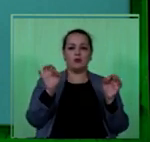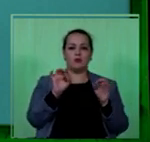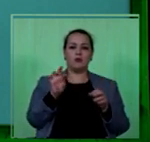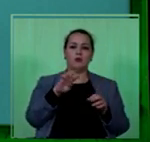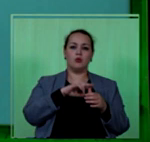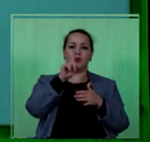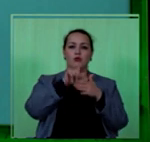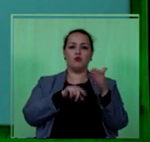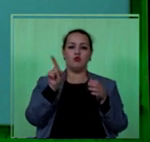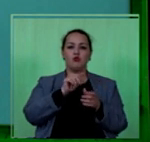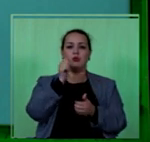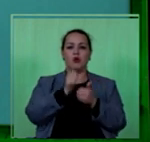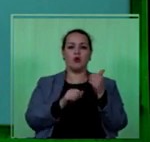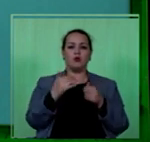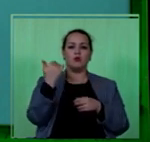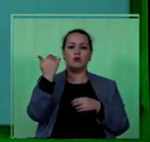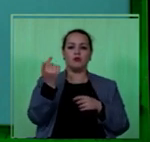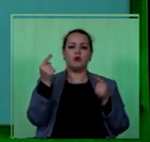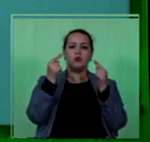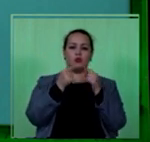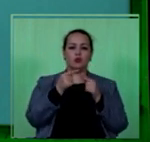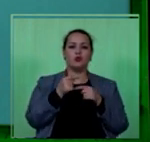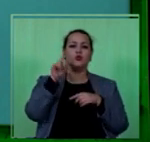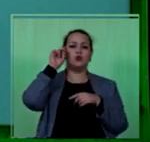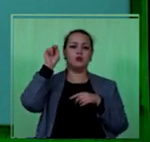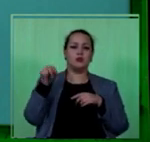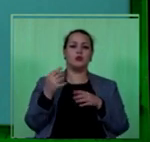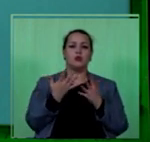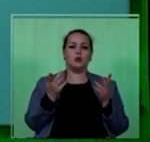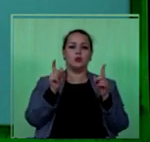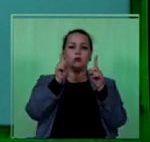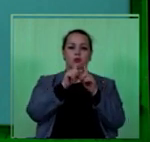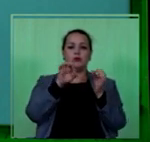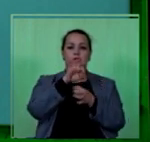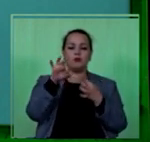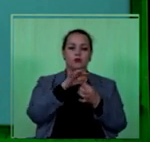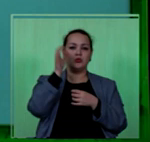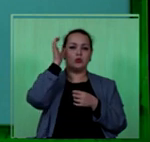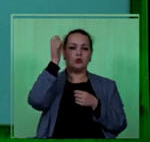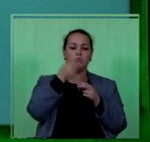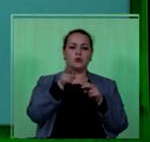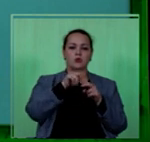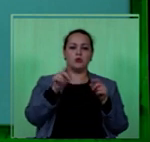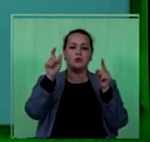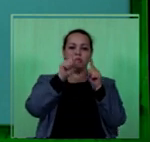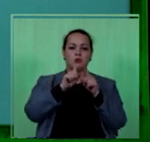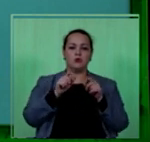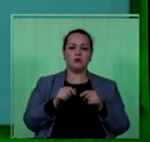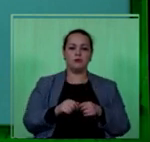каждый из вас уже точно знает какое слово лишнее умнички это слово